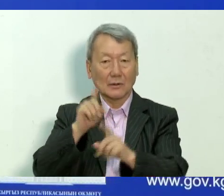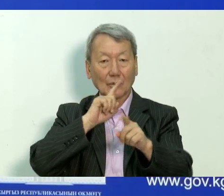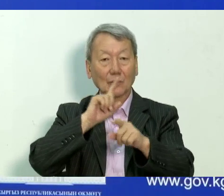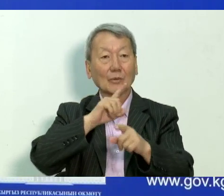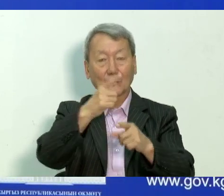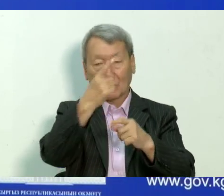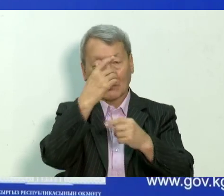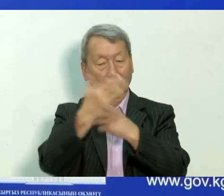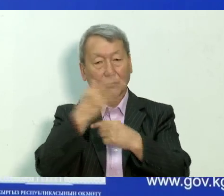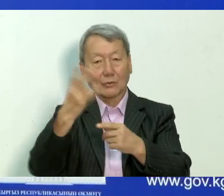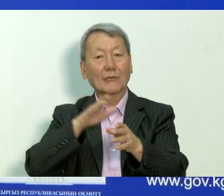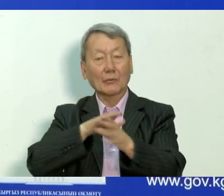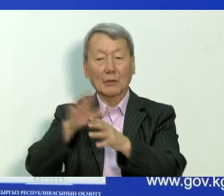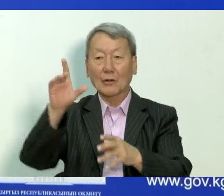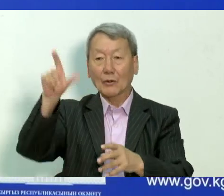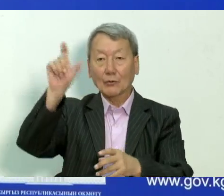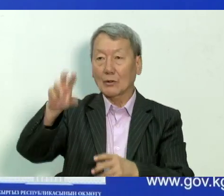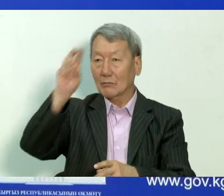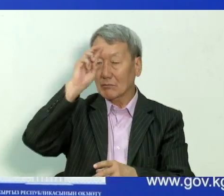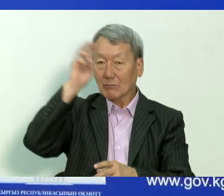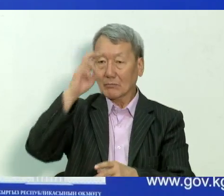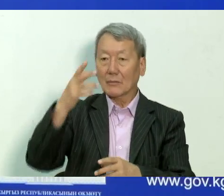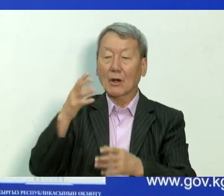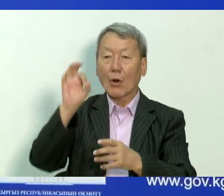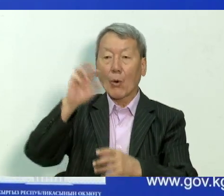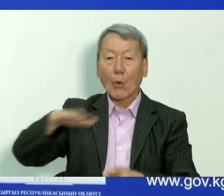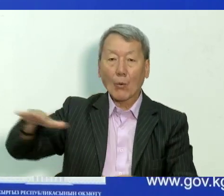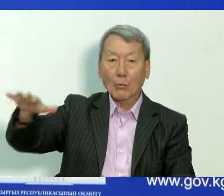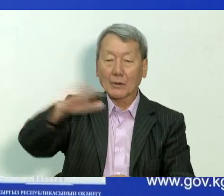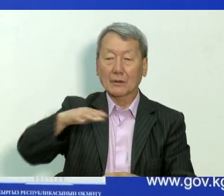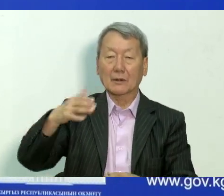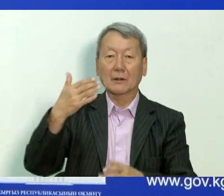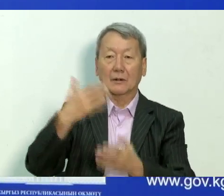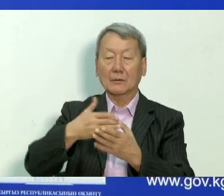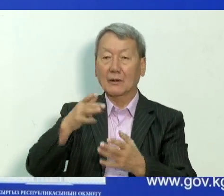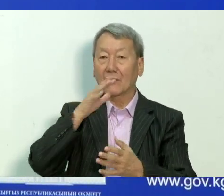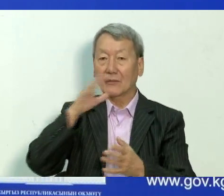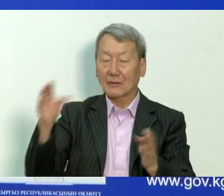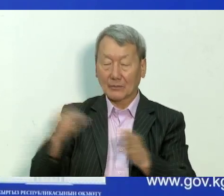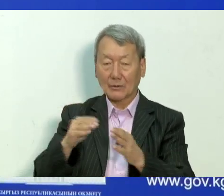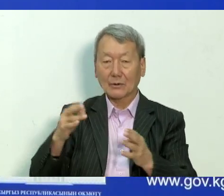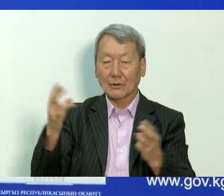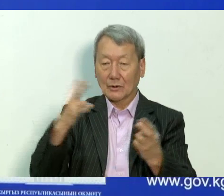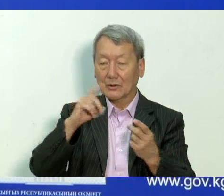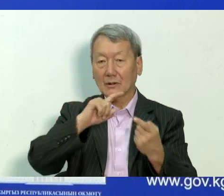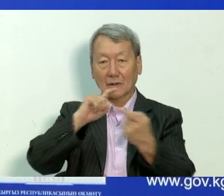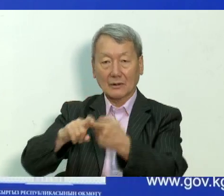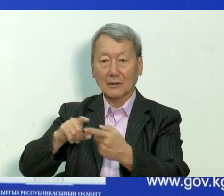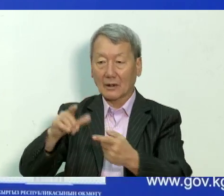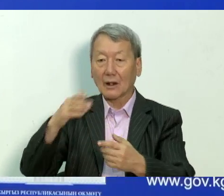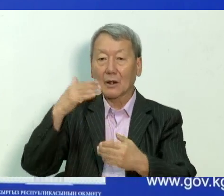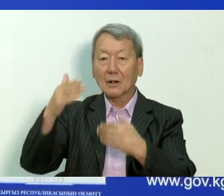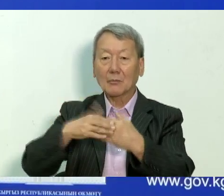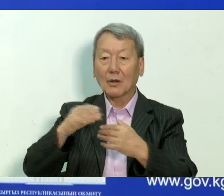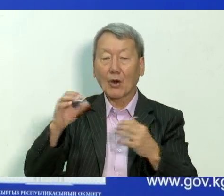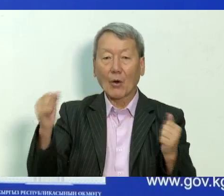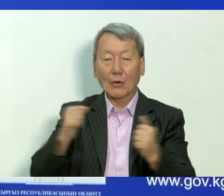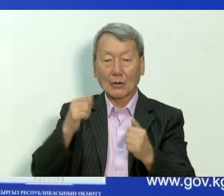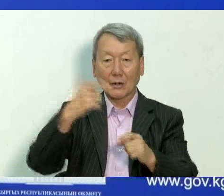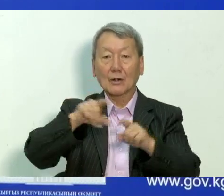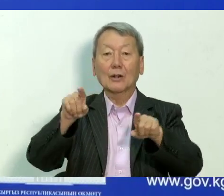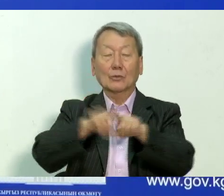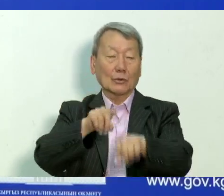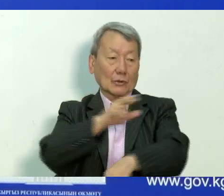Ар бир мамлекеттик орган жана ар бир облус күз кыш мезгилине даярдык көрүүнү жүзөгө ашырууга тийиш. Бул